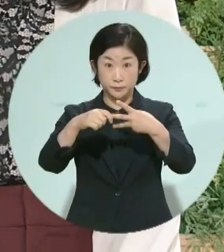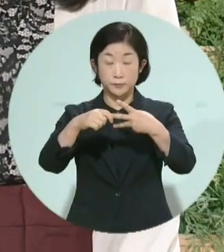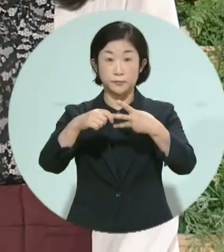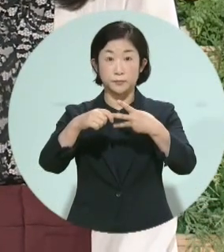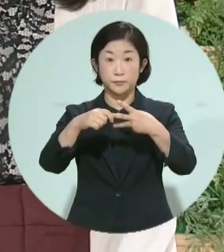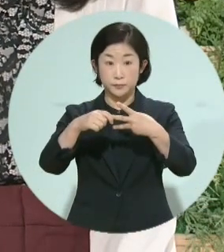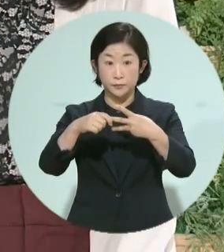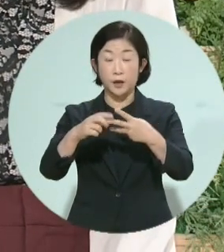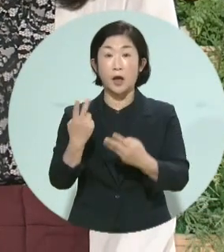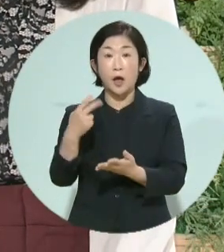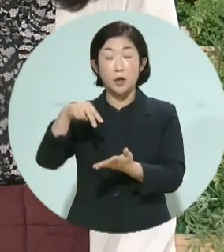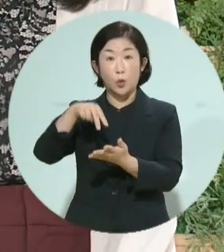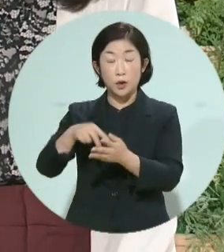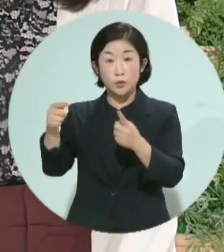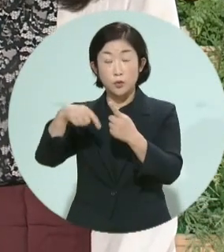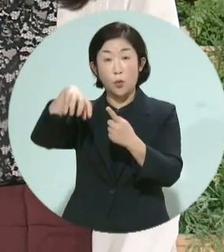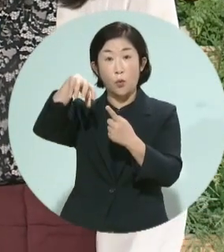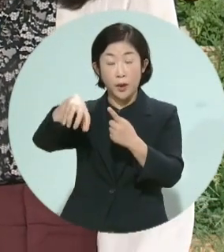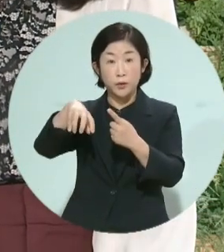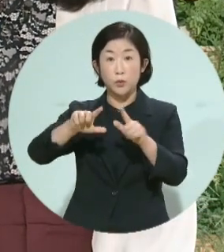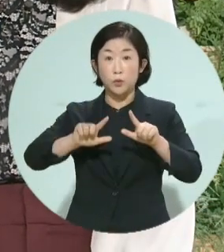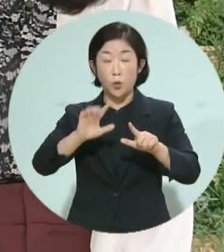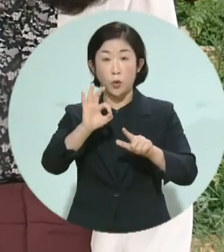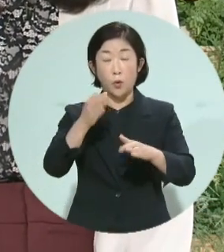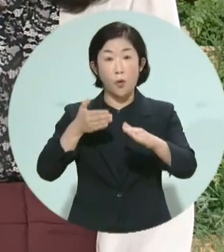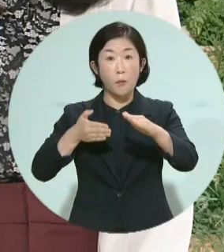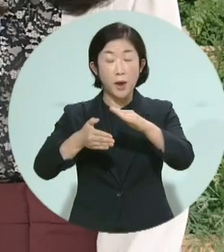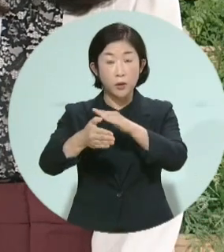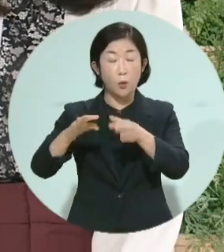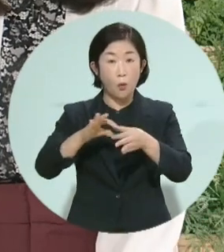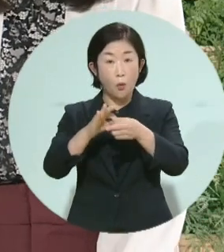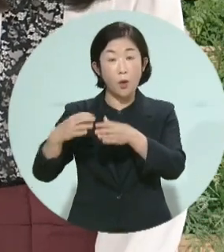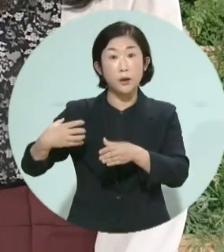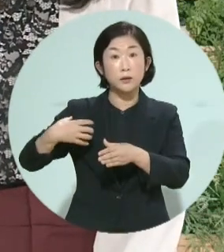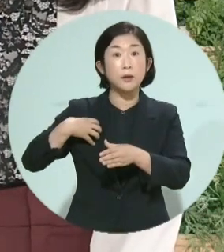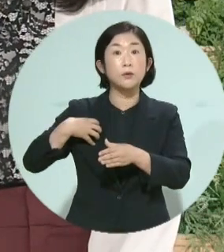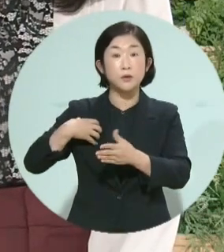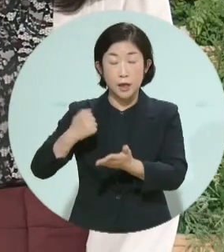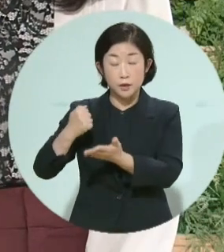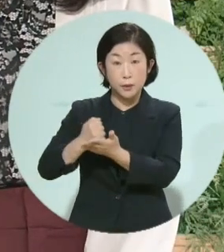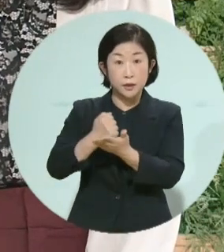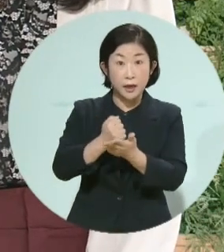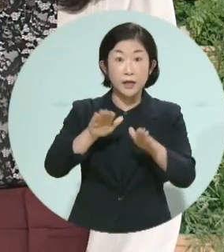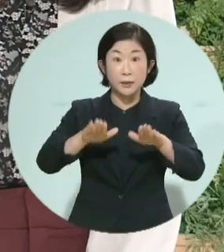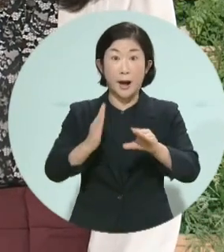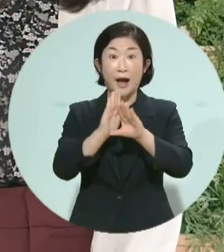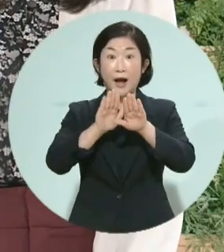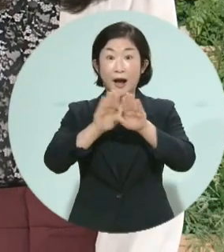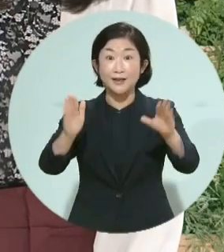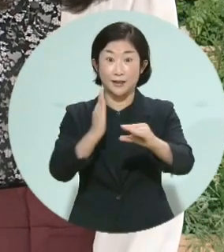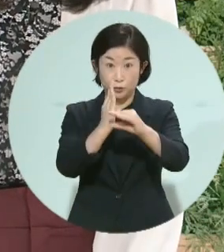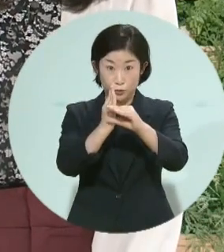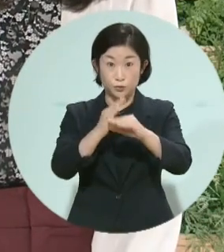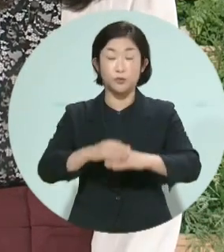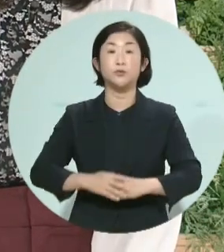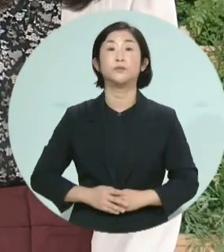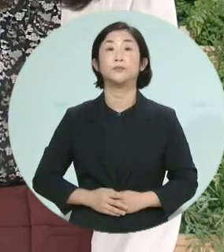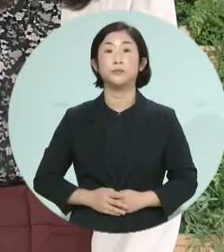4つの都立公園と東京メトロが連携した紅葉満喫スタンプラリーが行われています。